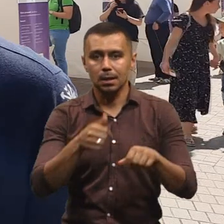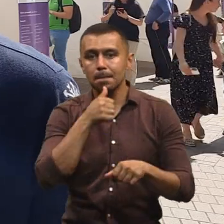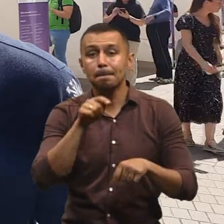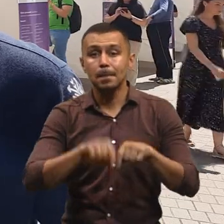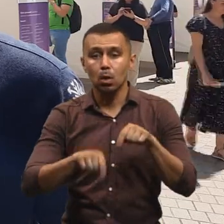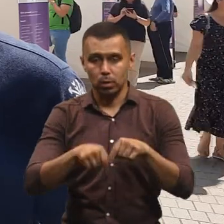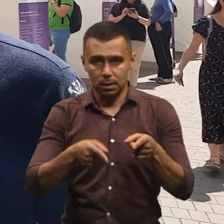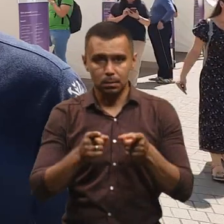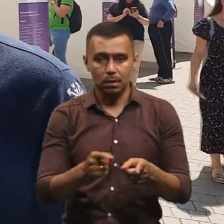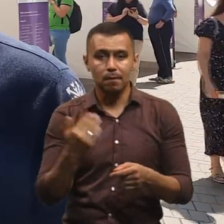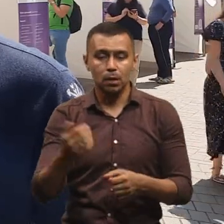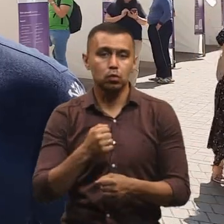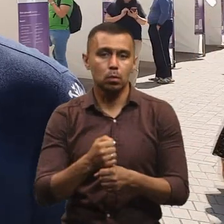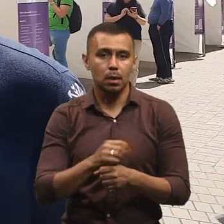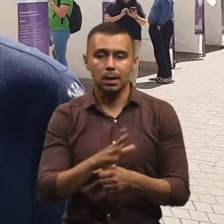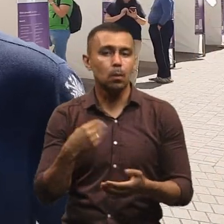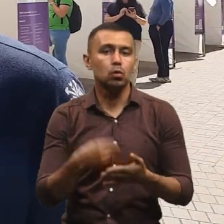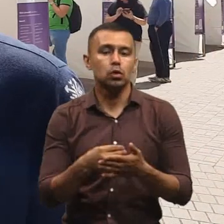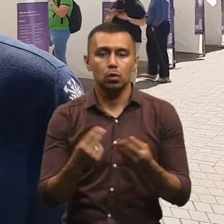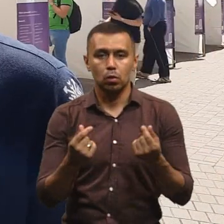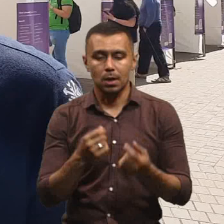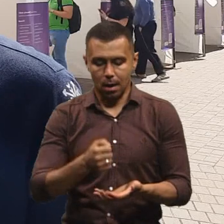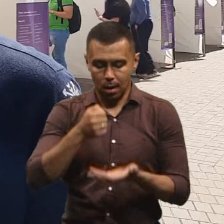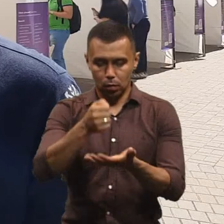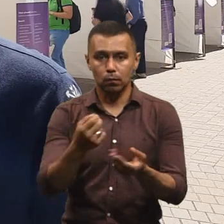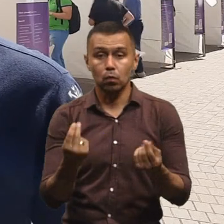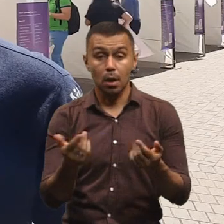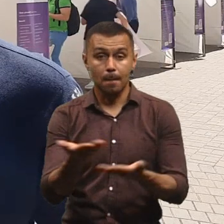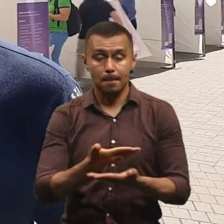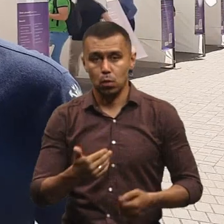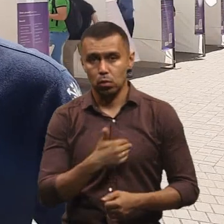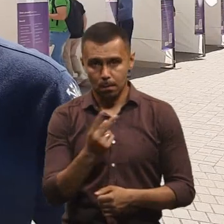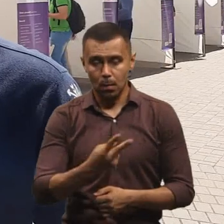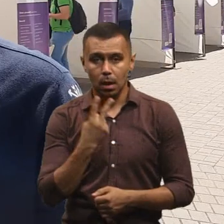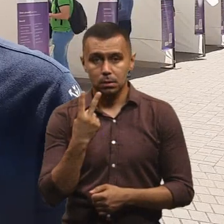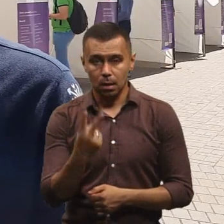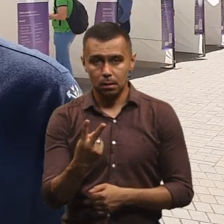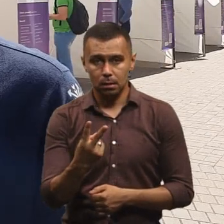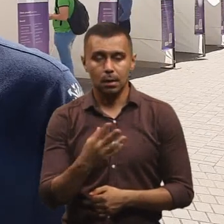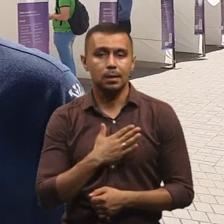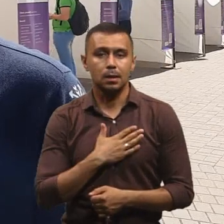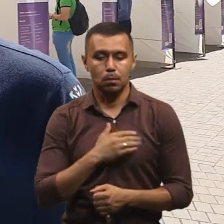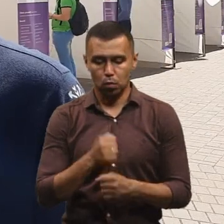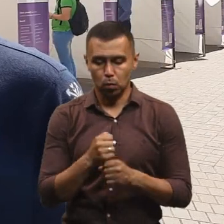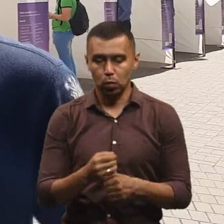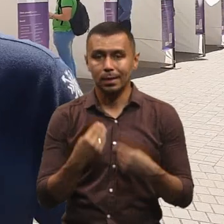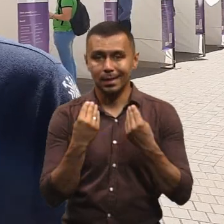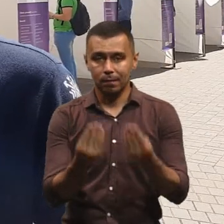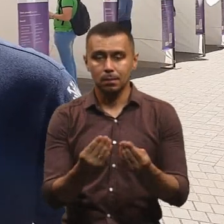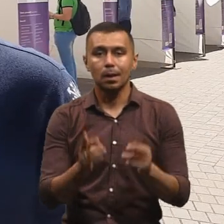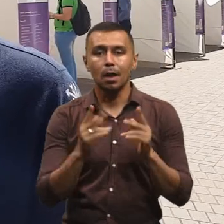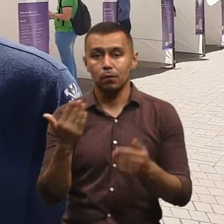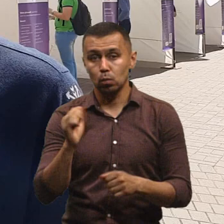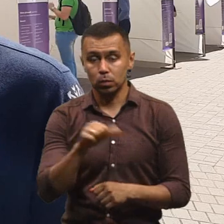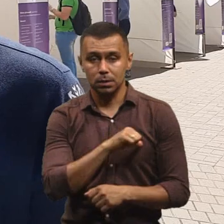насправді він зроблений не за бюджетні кошти за гарантові кошти Але ми хочемо показати нашим роботодавцям як